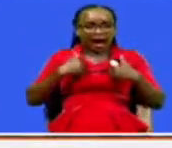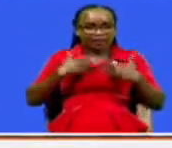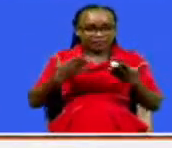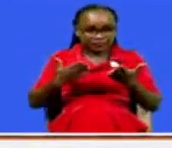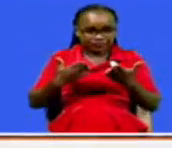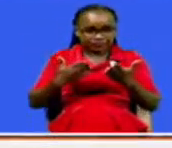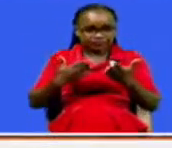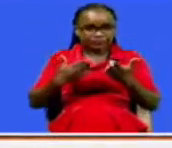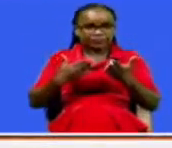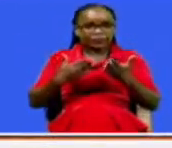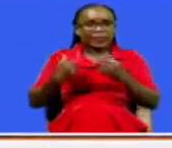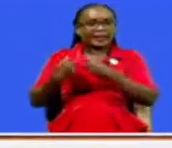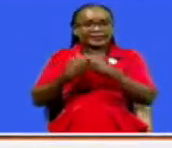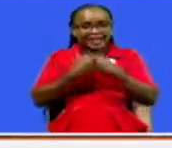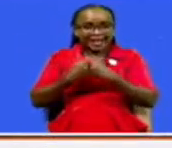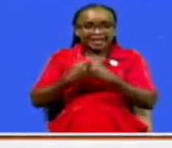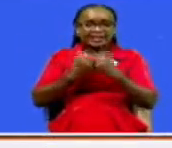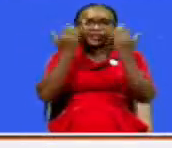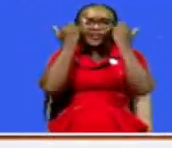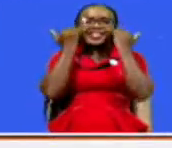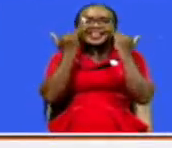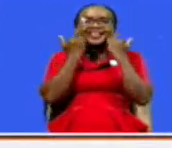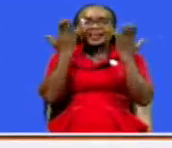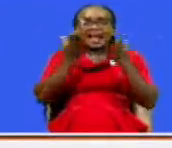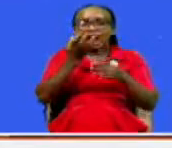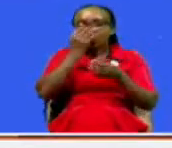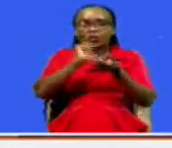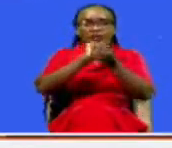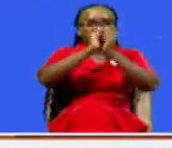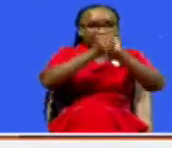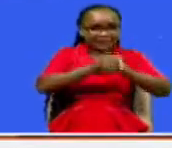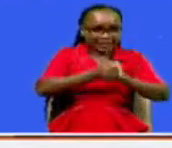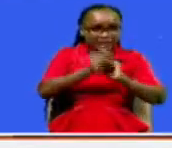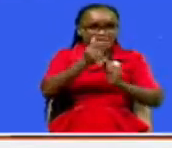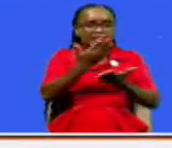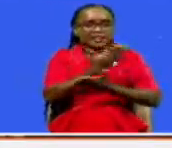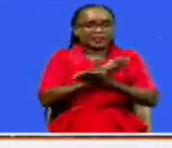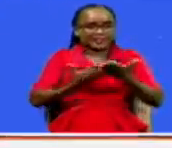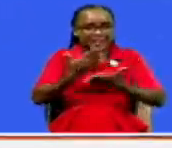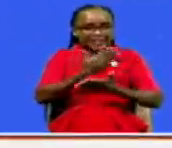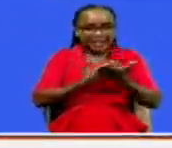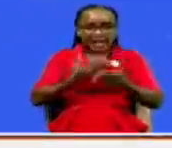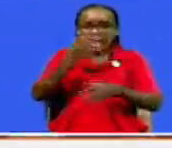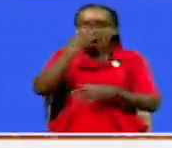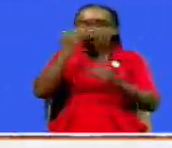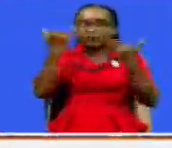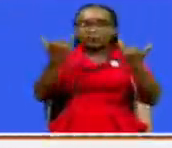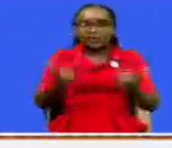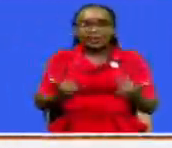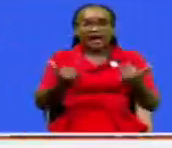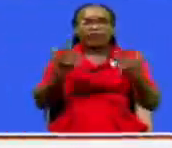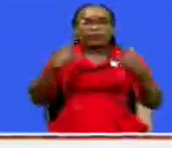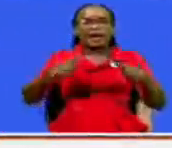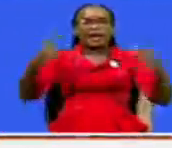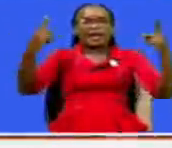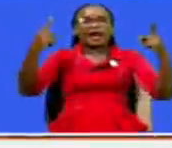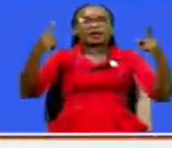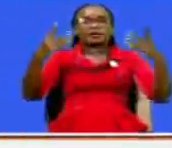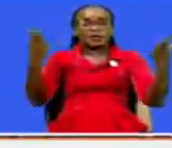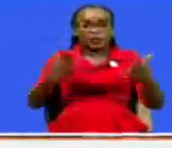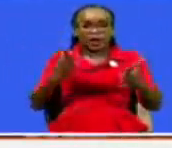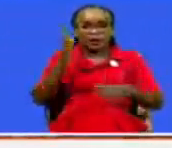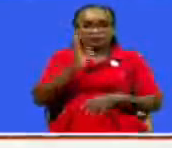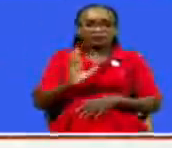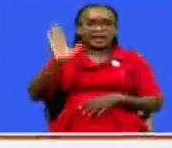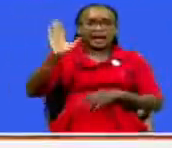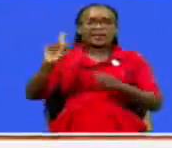na idara ya mahakama, Ruto anaonekana kubadilisha mkondo huu wa mahusiano. Ruto sasa akitangaza kuidhinisha